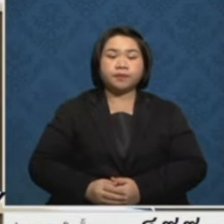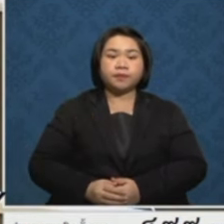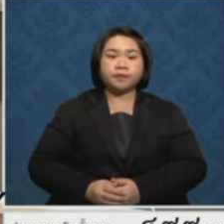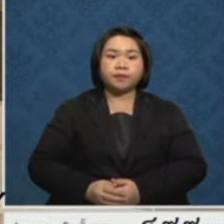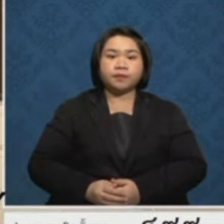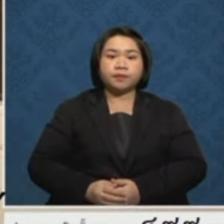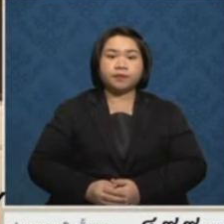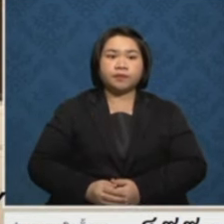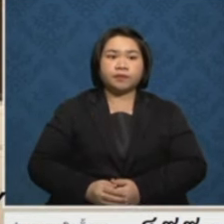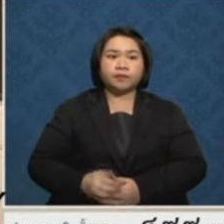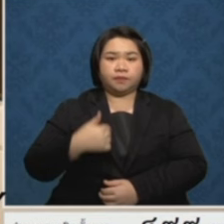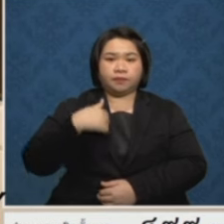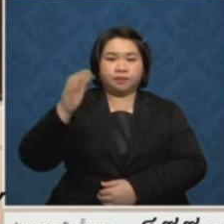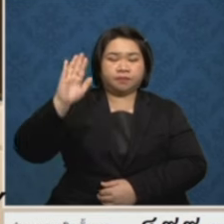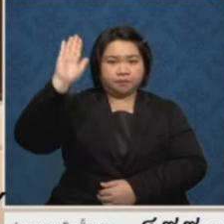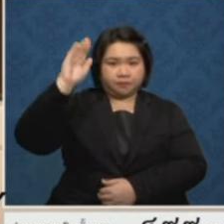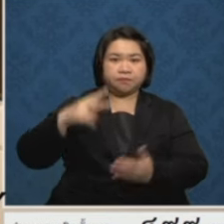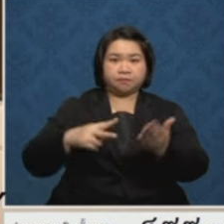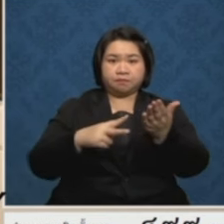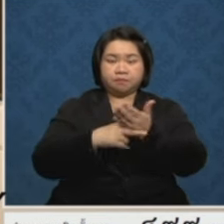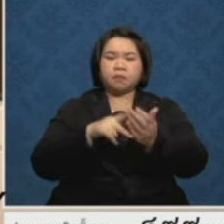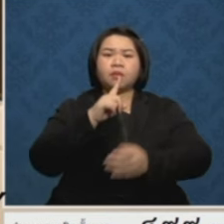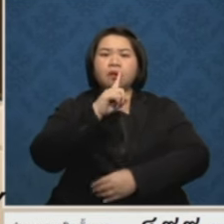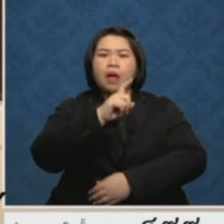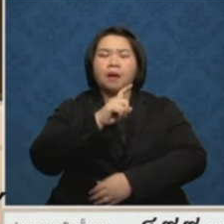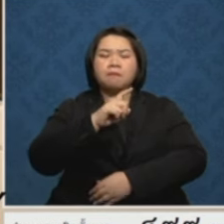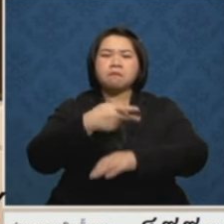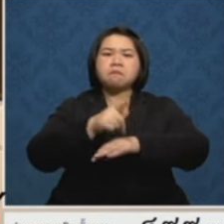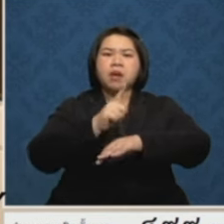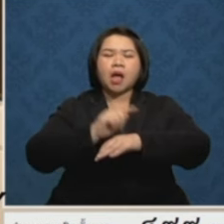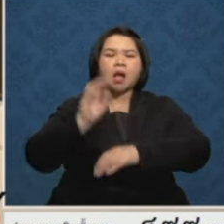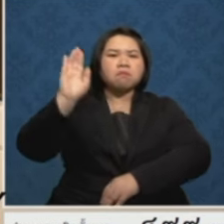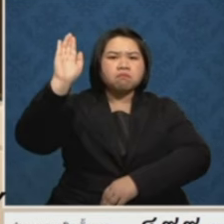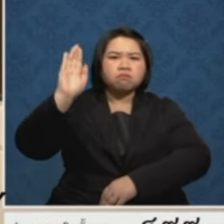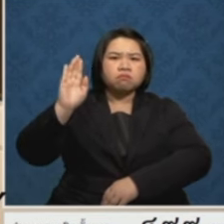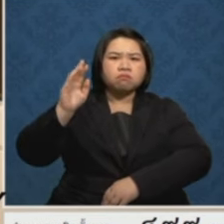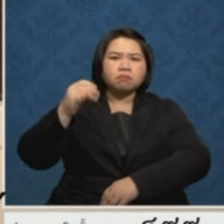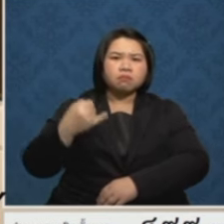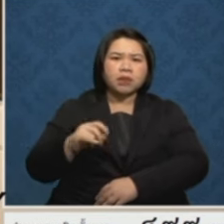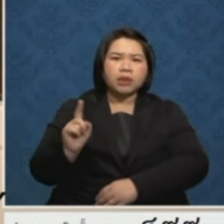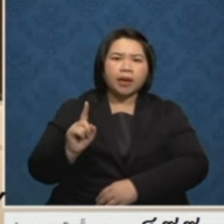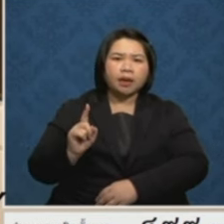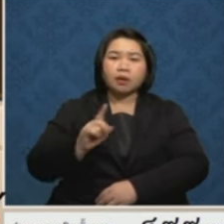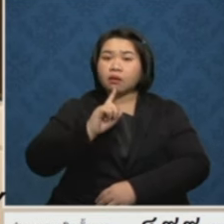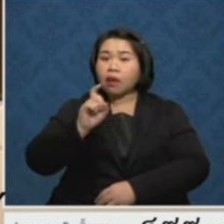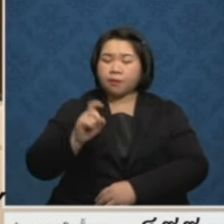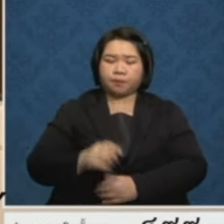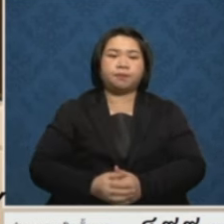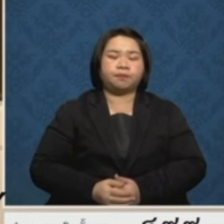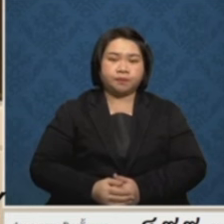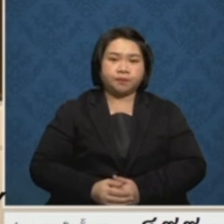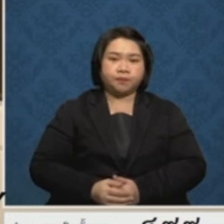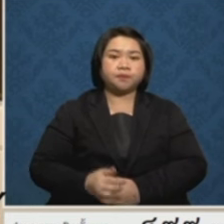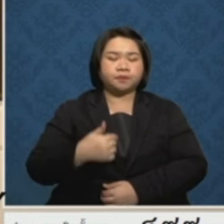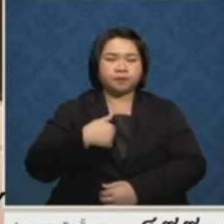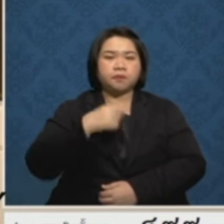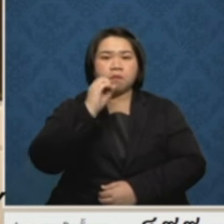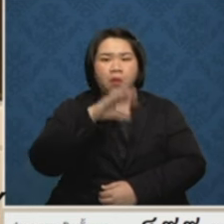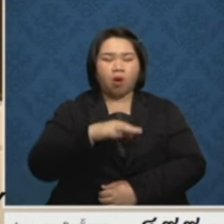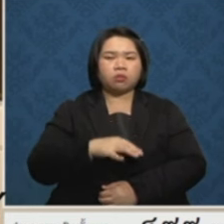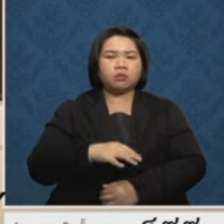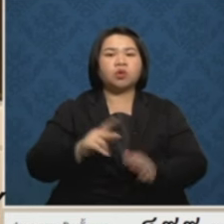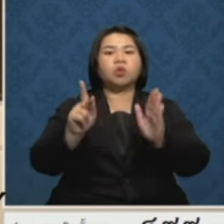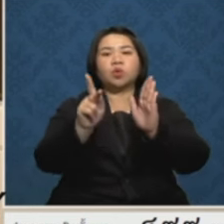ครับผมประท้วงกับท่านประธานครับ ครับท่านประท้วงข้อไหนครับ ครับผมประท้วงข้อ